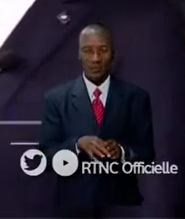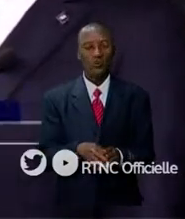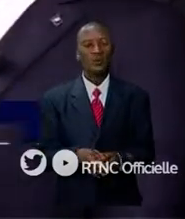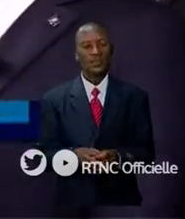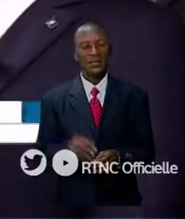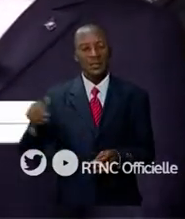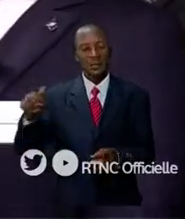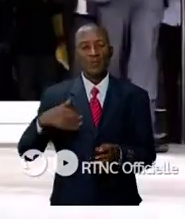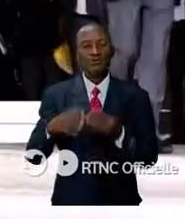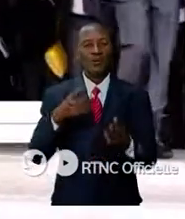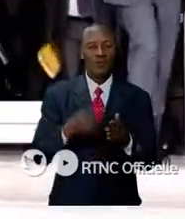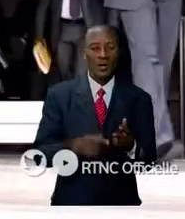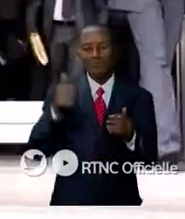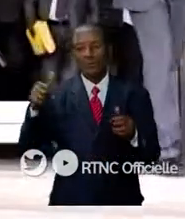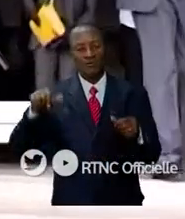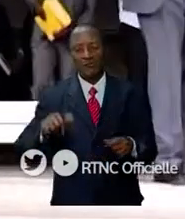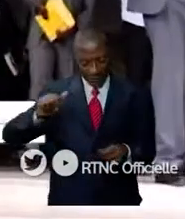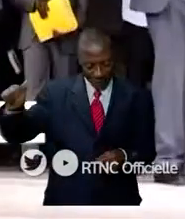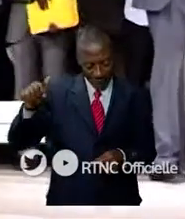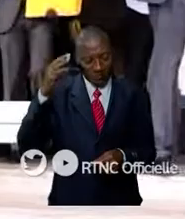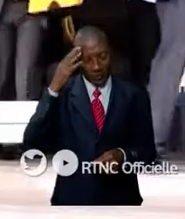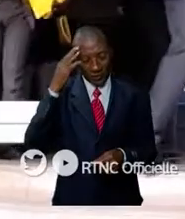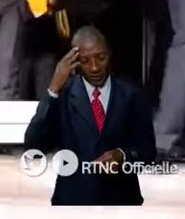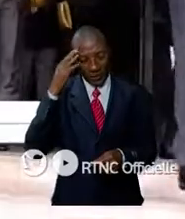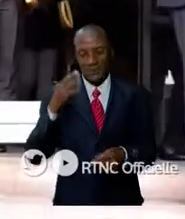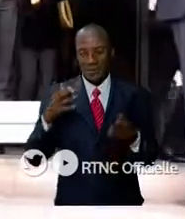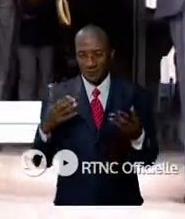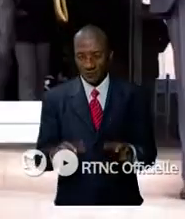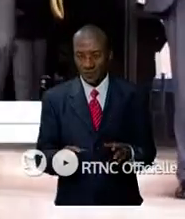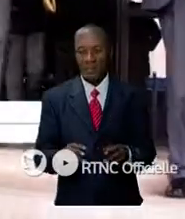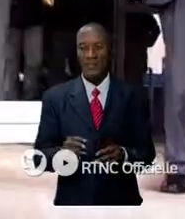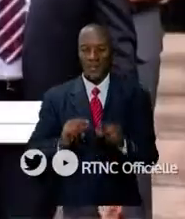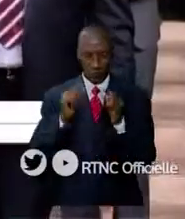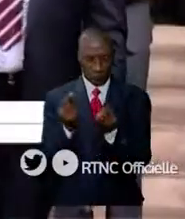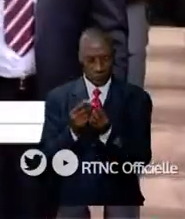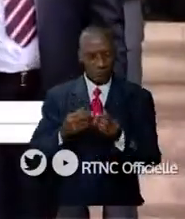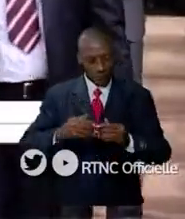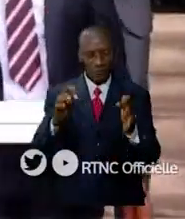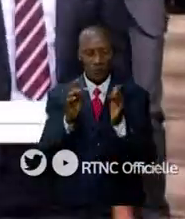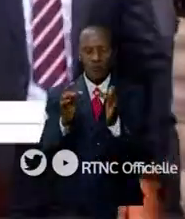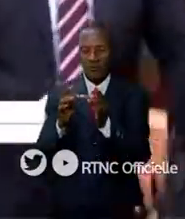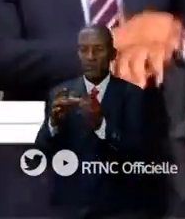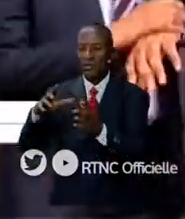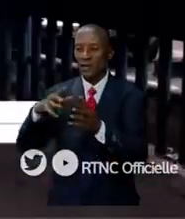tiré eux-mêmes comme leçon. Après la CENI, le groupe de 13 va poursuivre la série de contacts avec d'autres